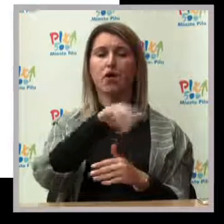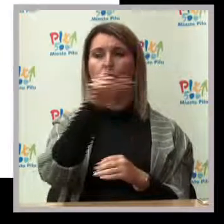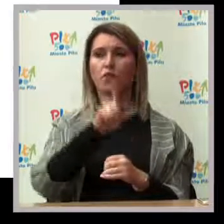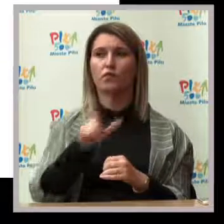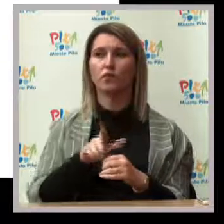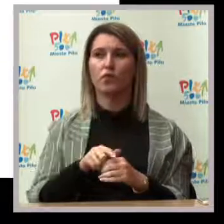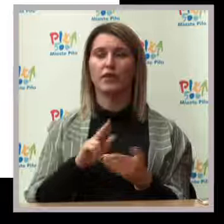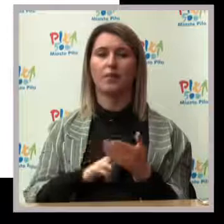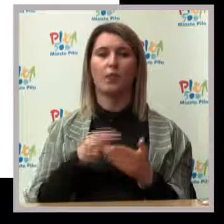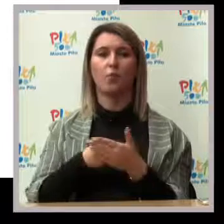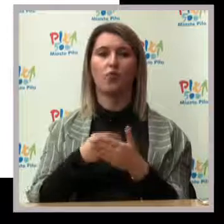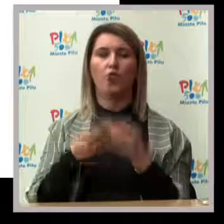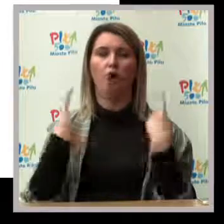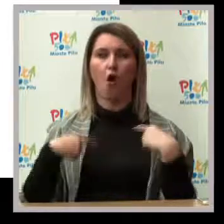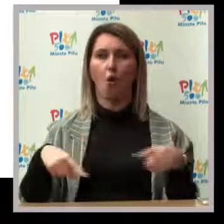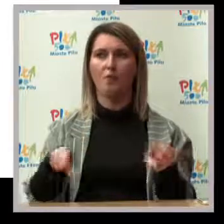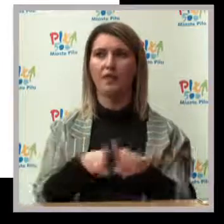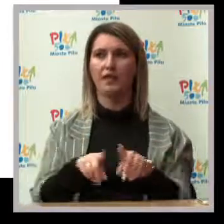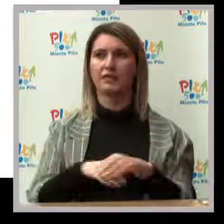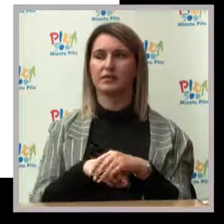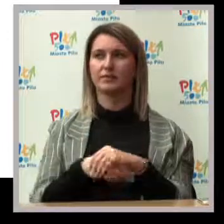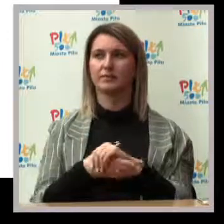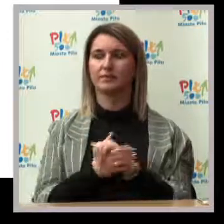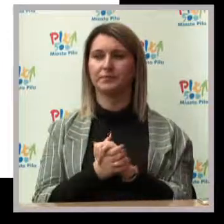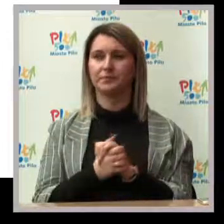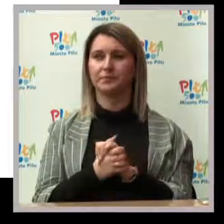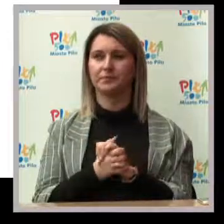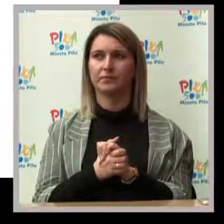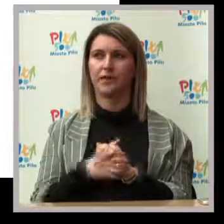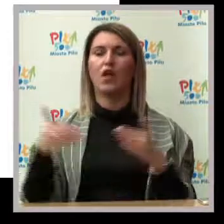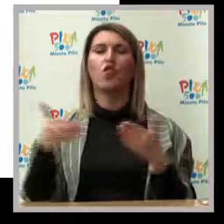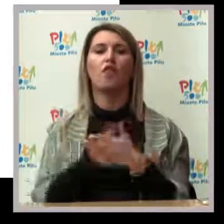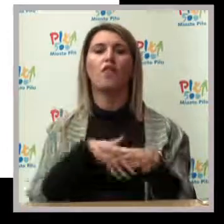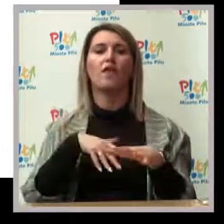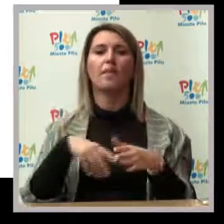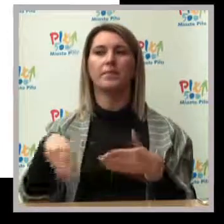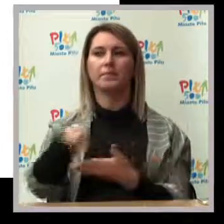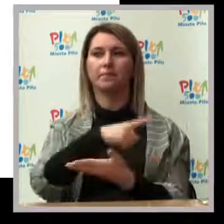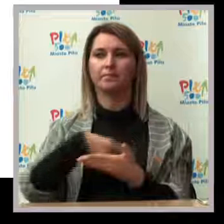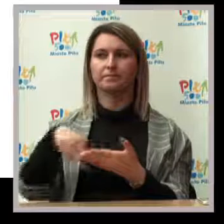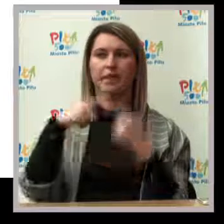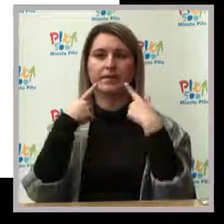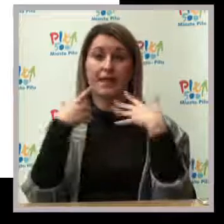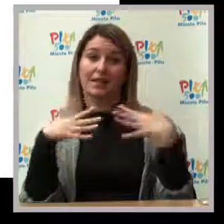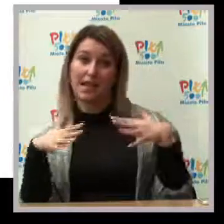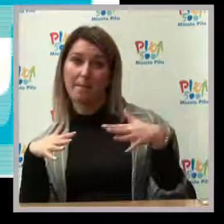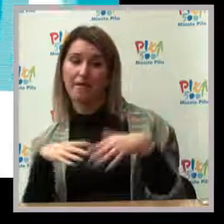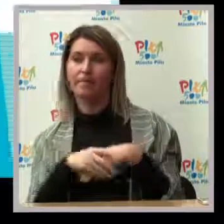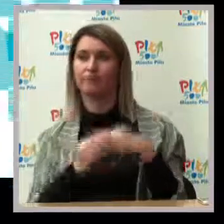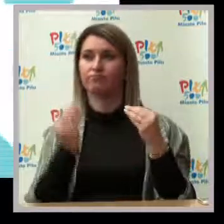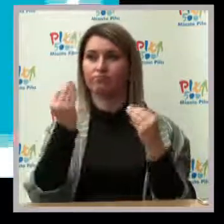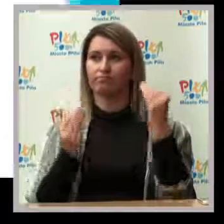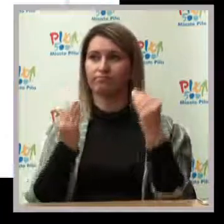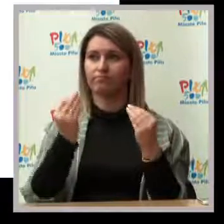Finansowanie inwestycji tych, których mówimy, że to są inwestycje bliżej domu. Te, które zmieniają nasze place